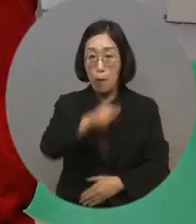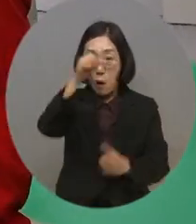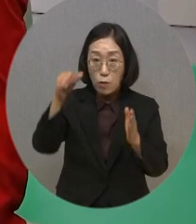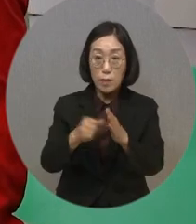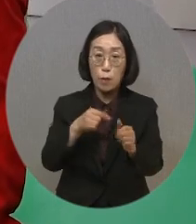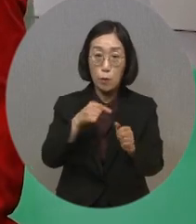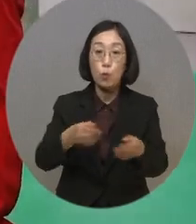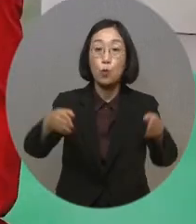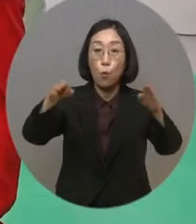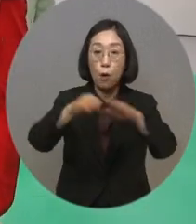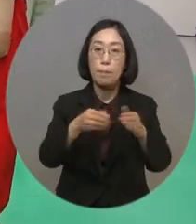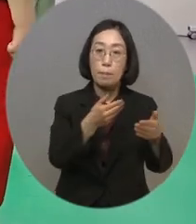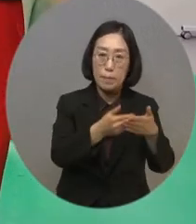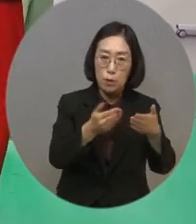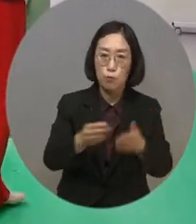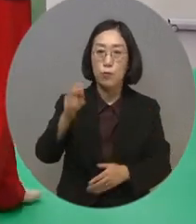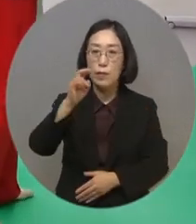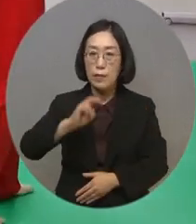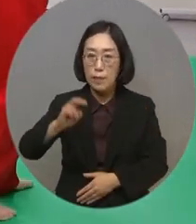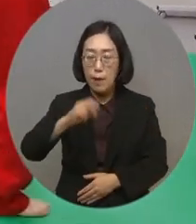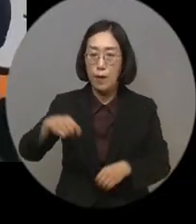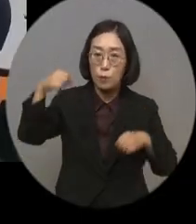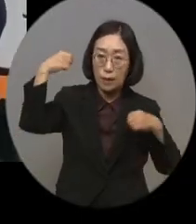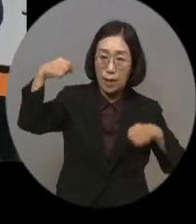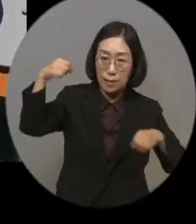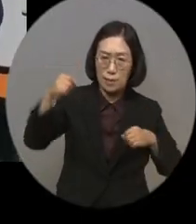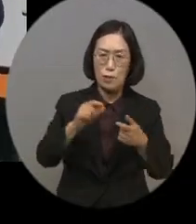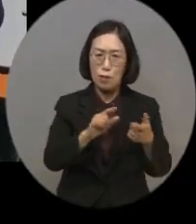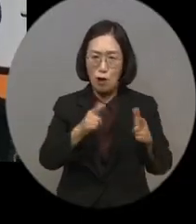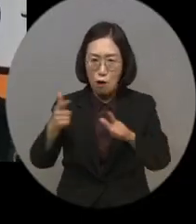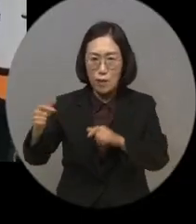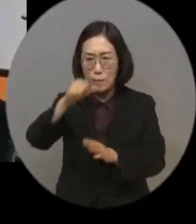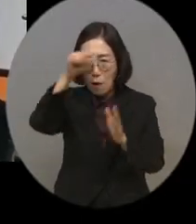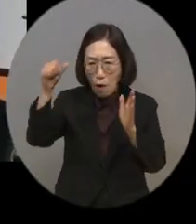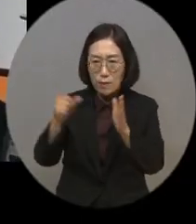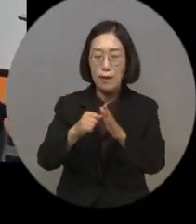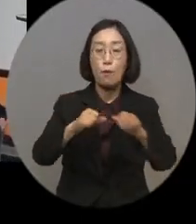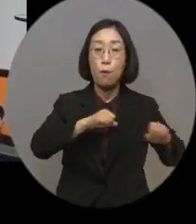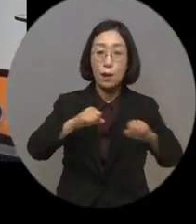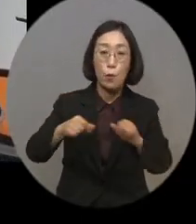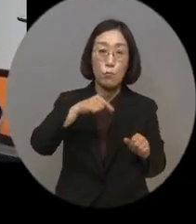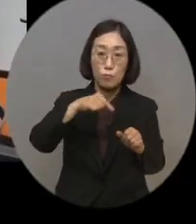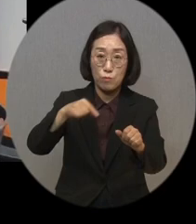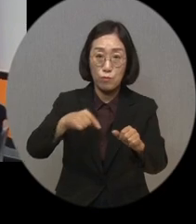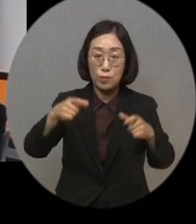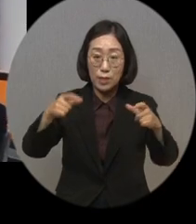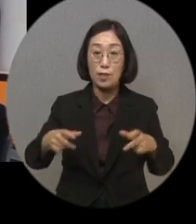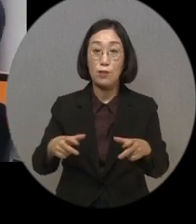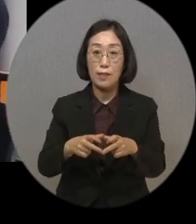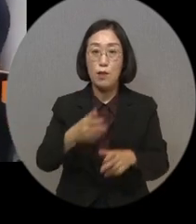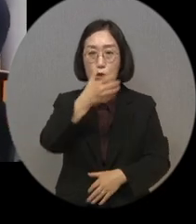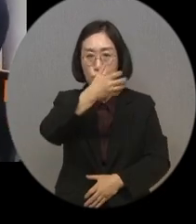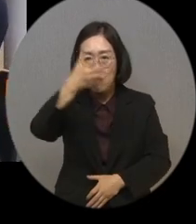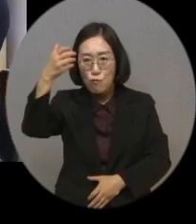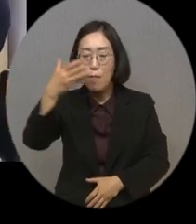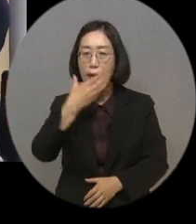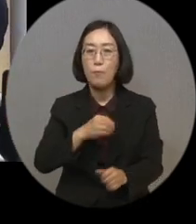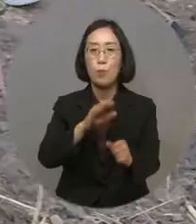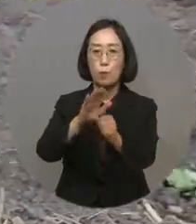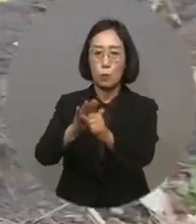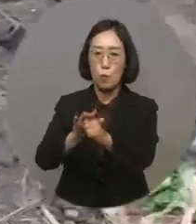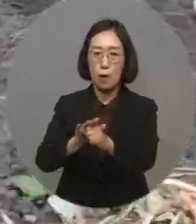교육원은 미술 음악 댄스 등 다체로운 평생학습 활동으로 지역 장애인의 꿈과 행복을 지원하고